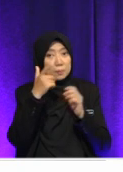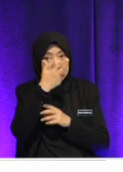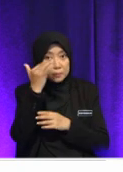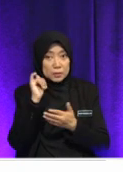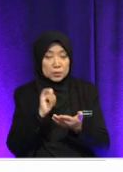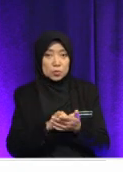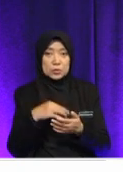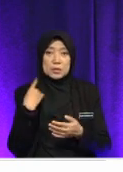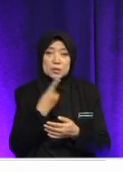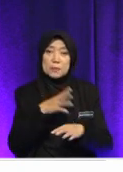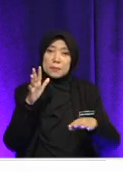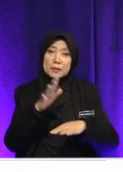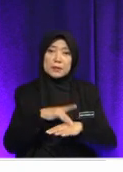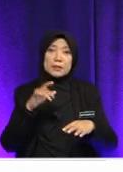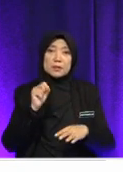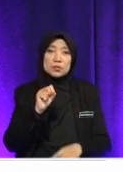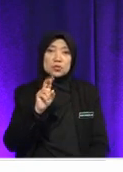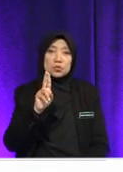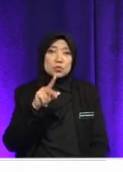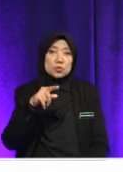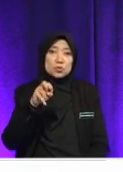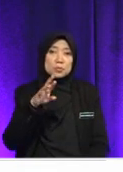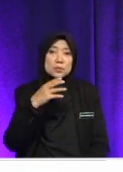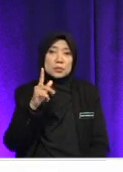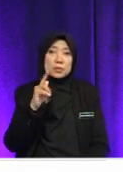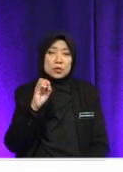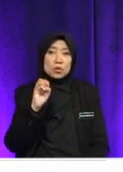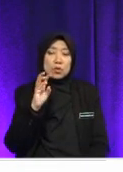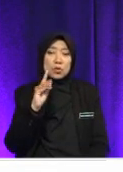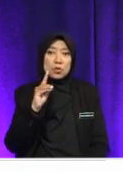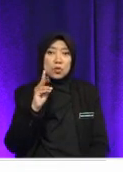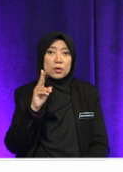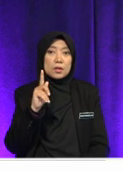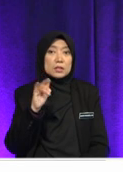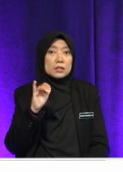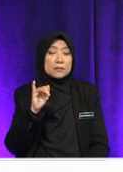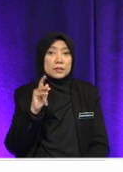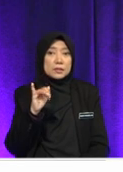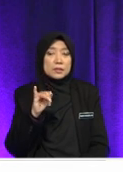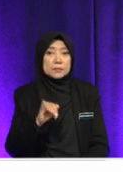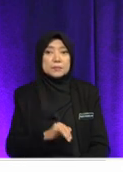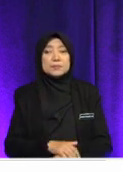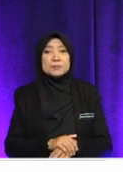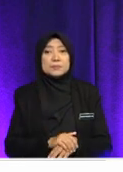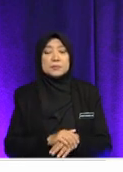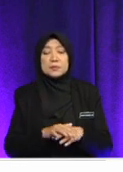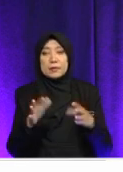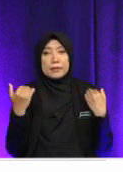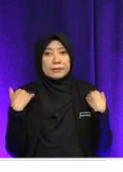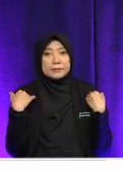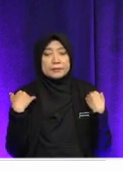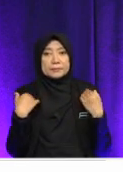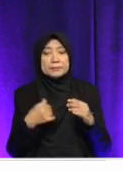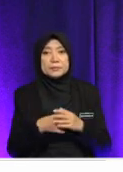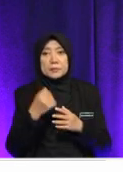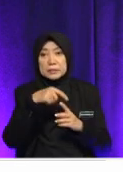sebut super kondativity oke oke pada suhu rendah juga dia mengkoneksikan elektrik tanpa rintangan apabila